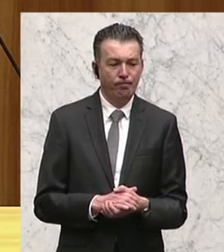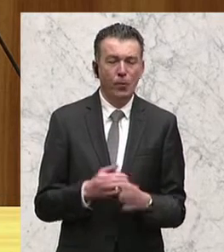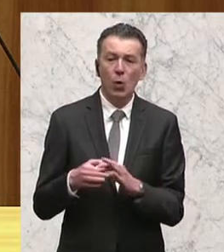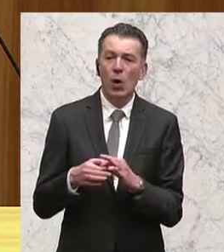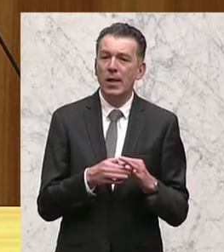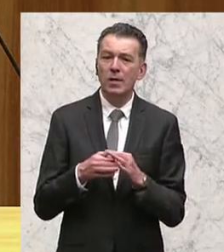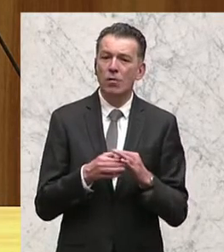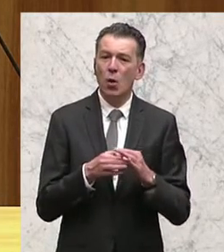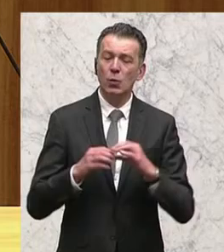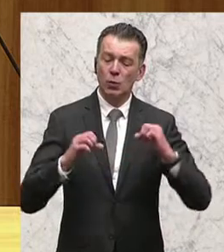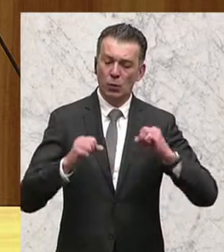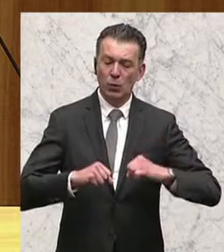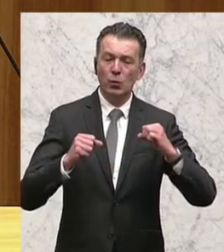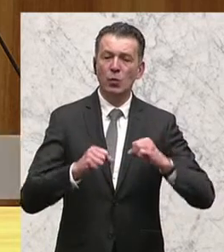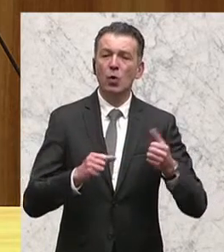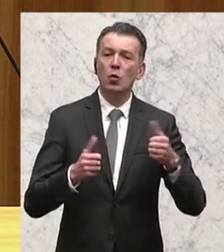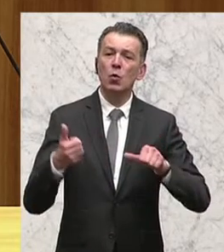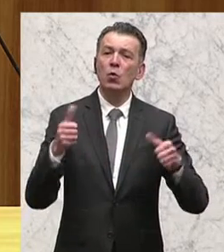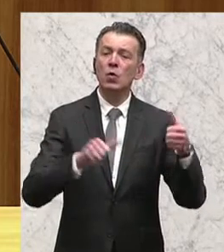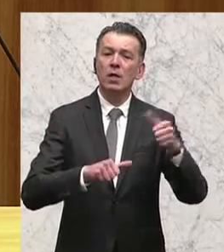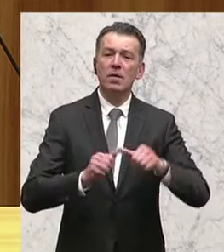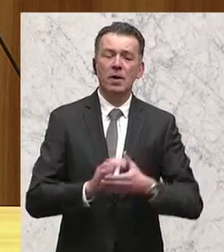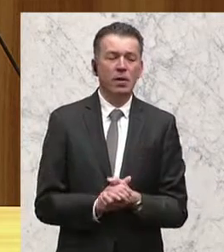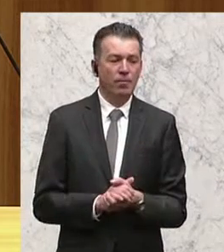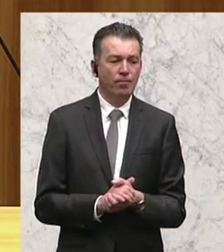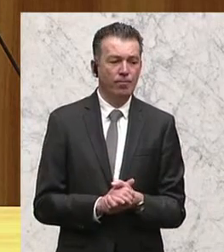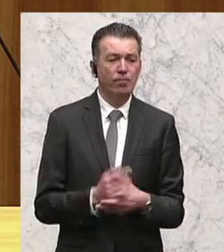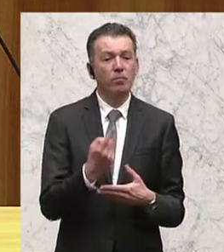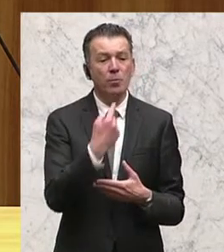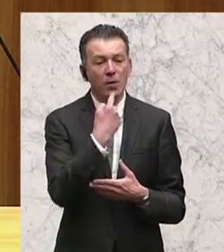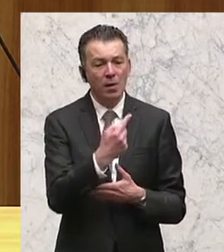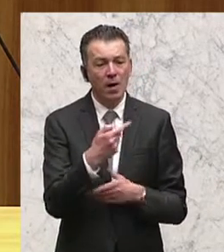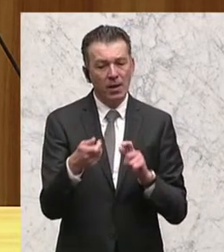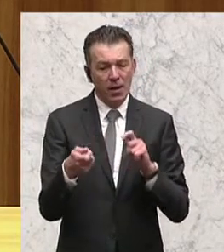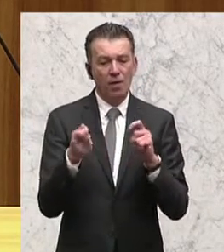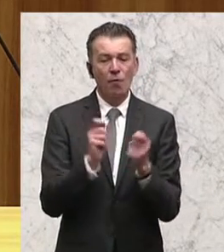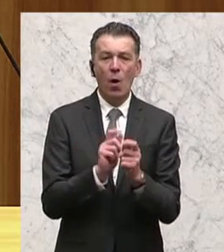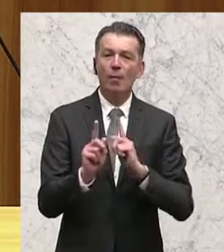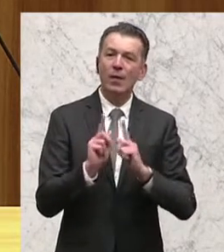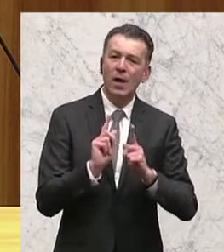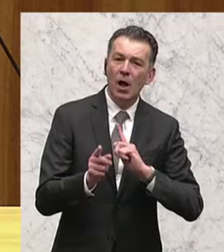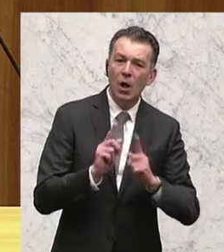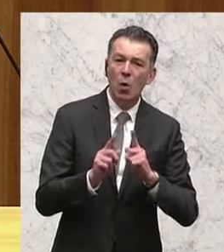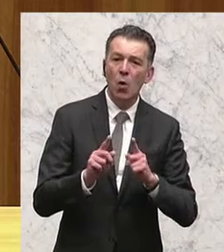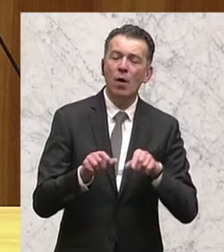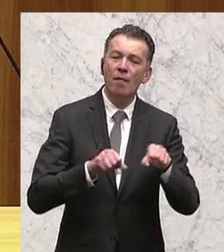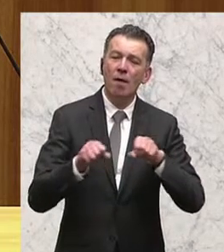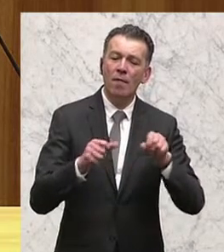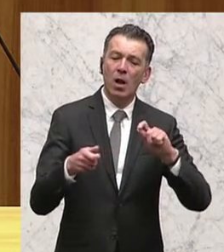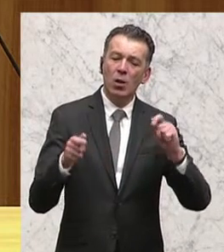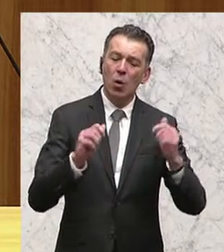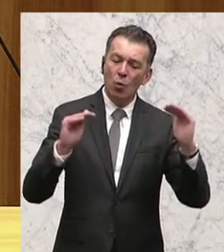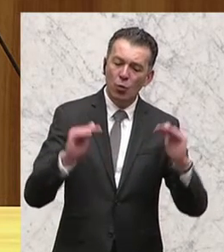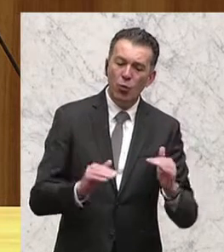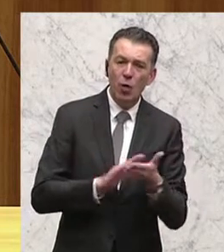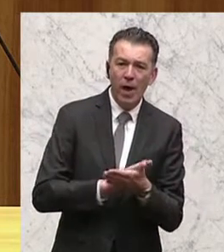Koalition vereinbart, dass es zusätzlich zu diesem von Ihnen erwähnten Reformdialog Verwaltungsvereinfachung,